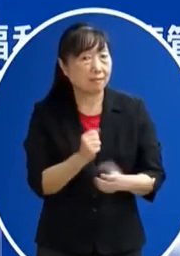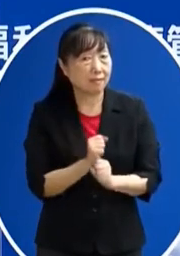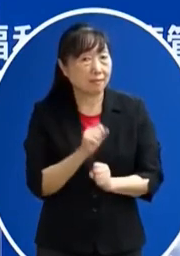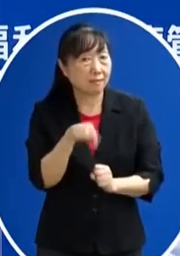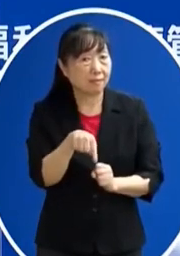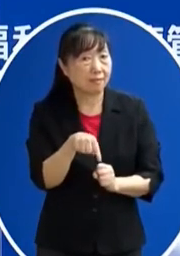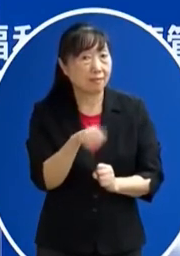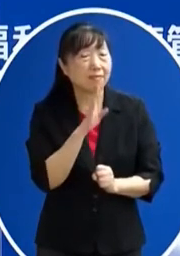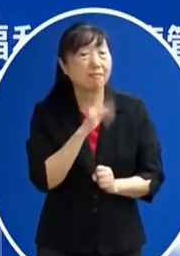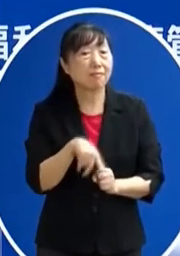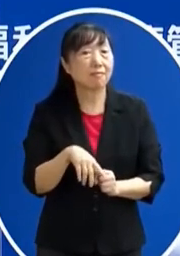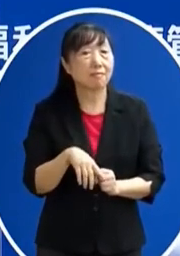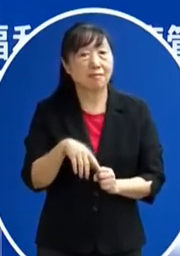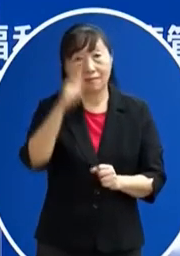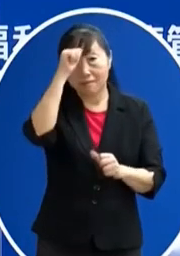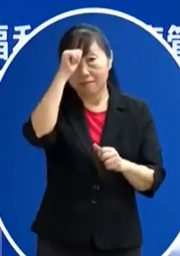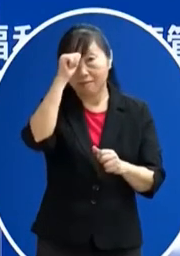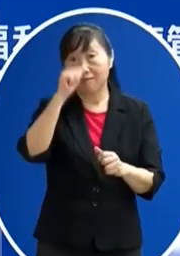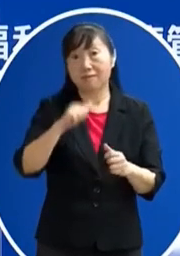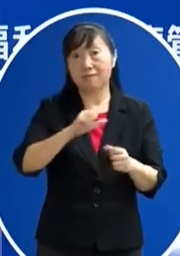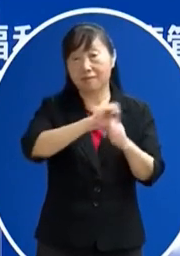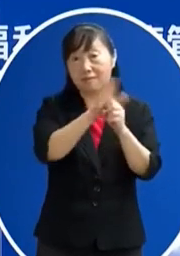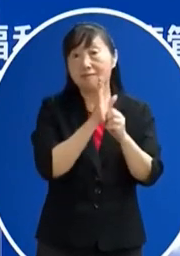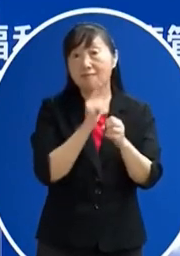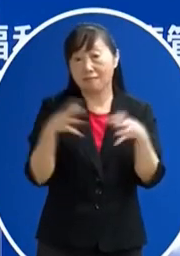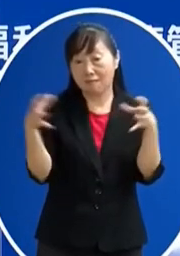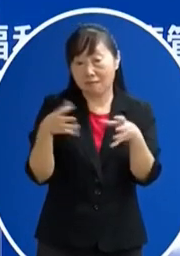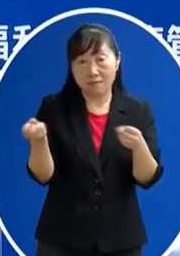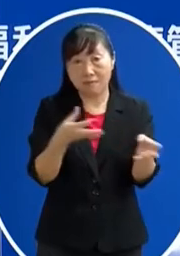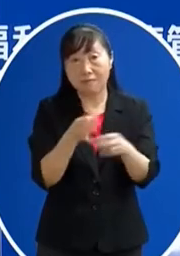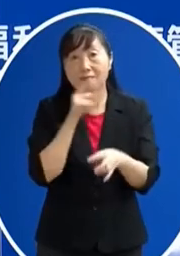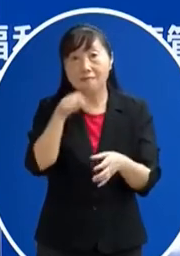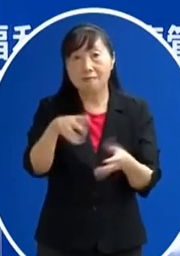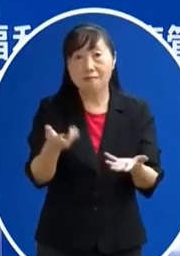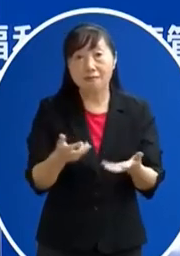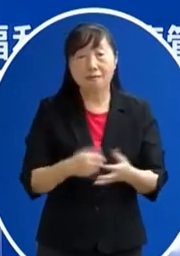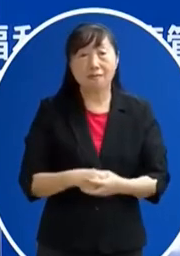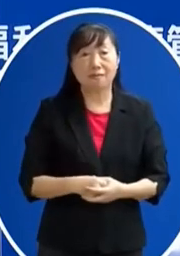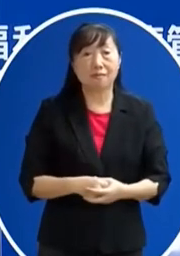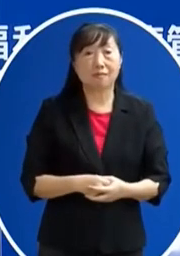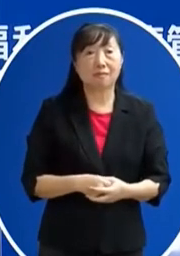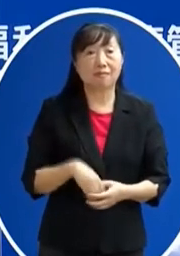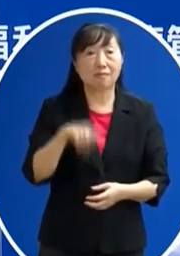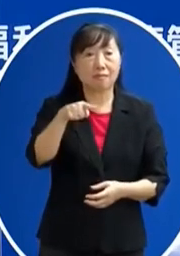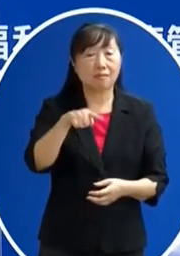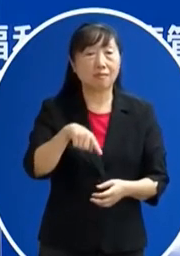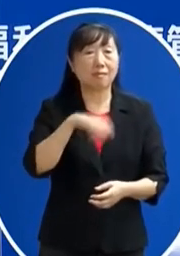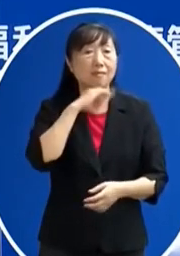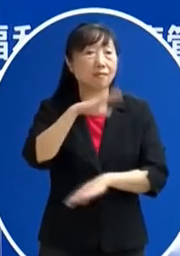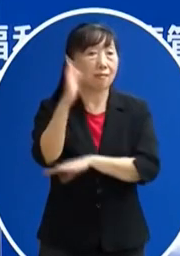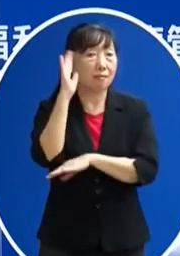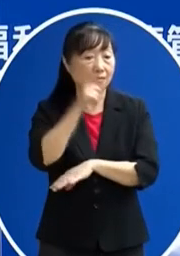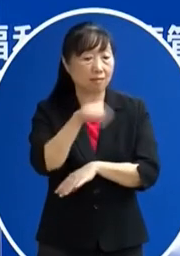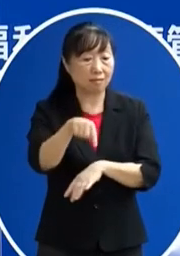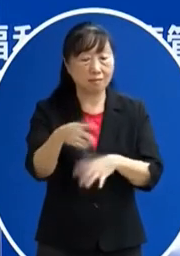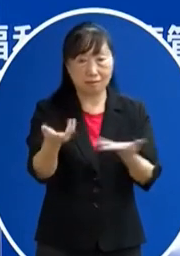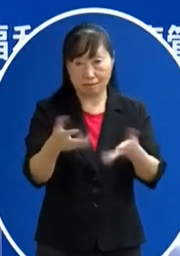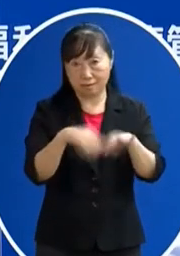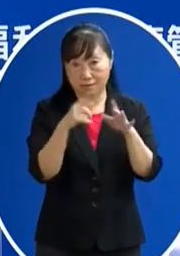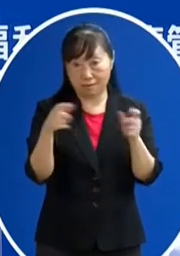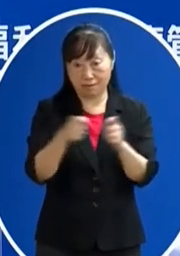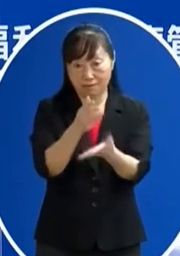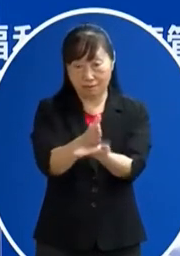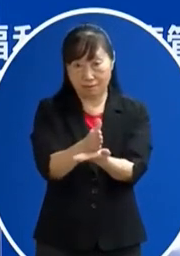我们的 Delta 病毒相关的一个群聚，那屏东县政府哈，他们也大家觉得就是说这案子已经告一段